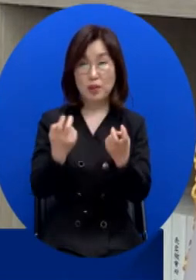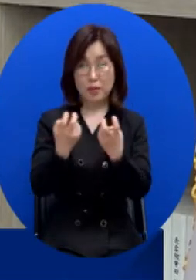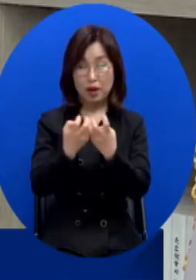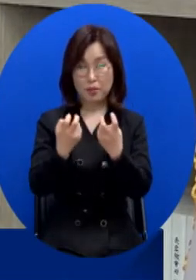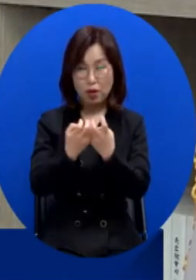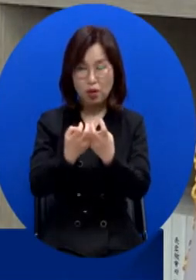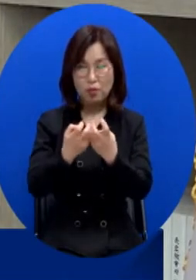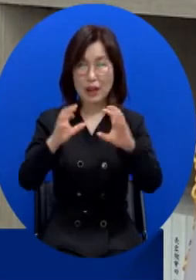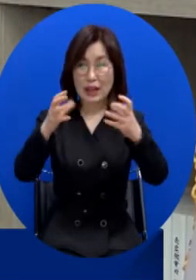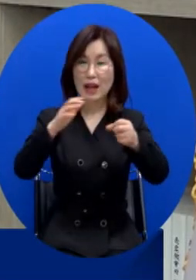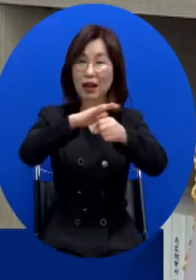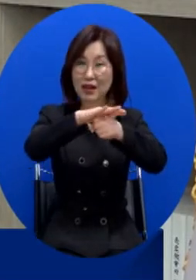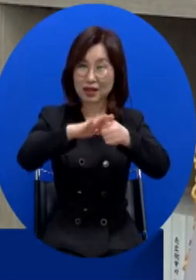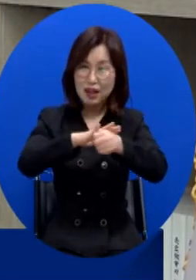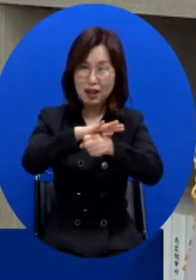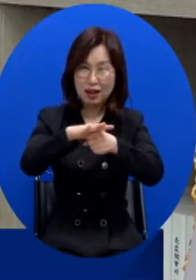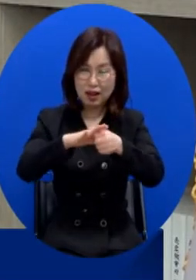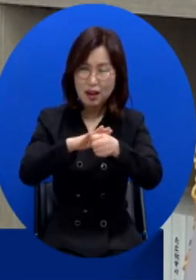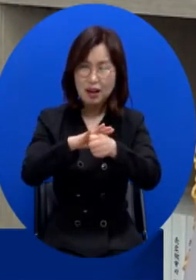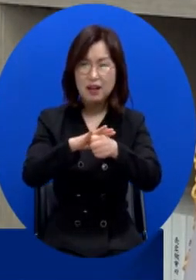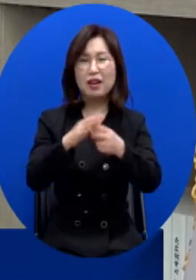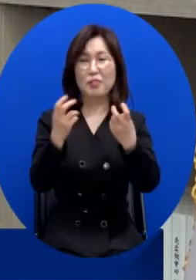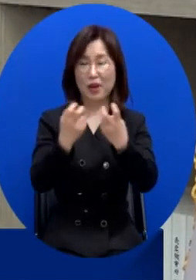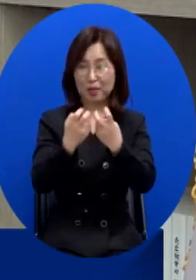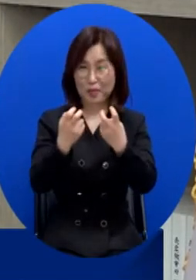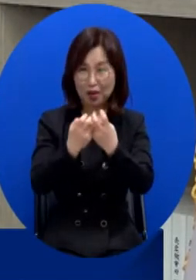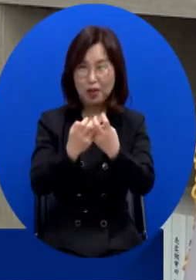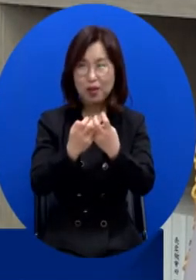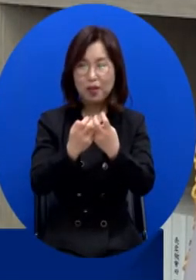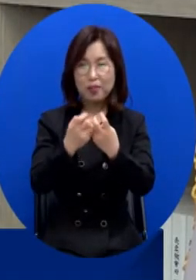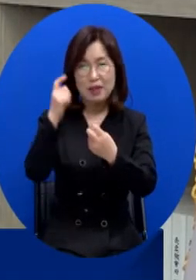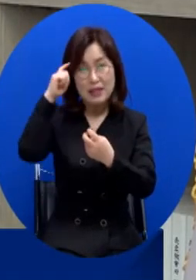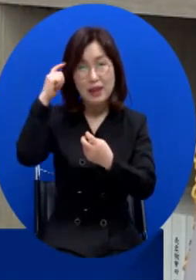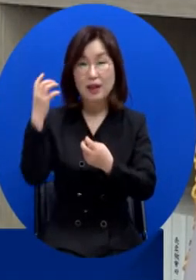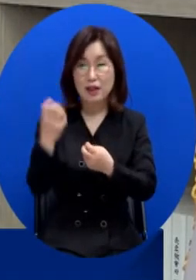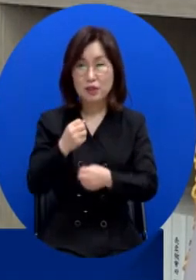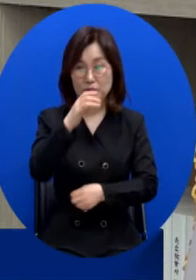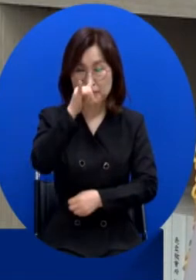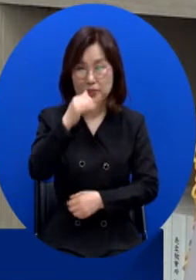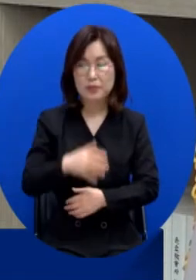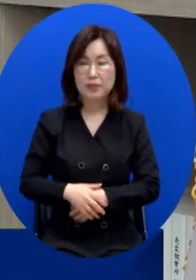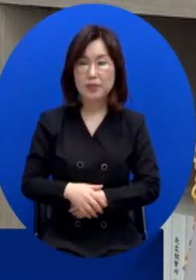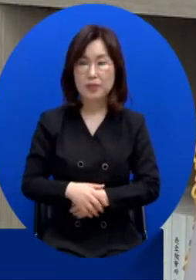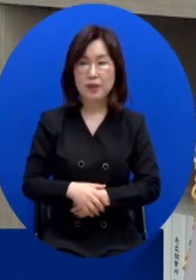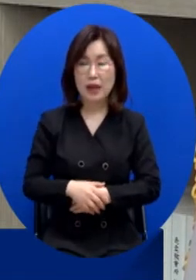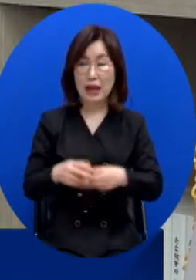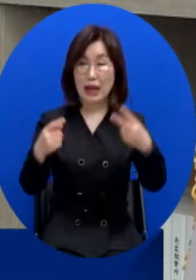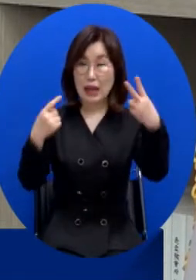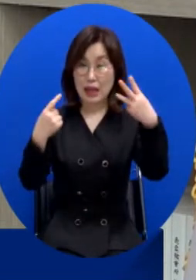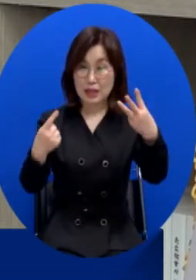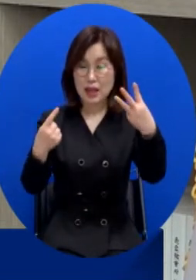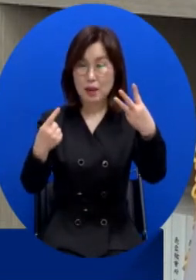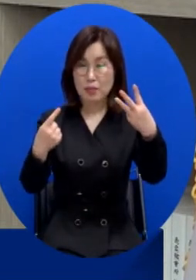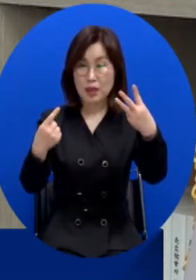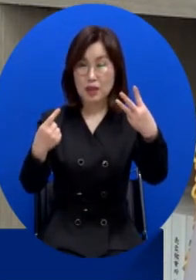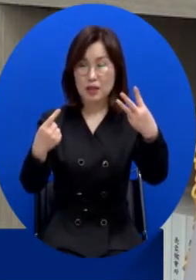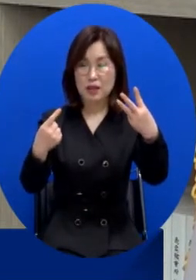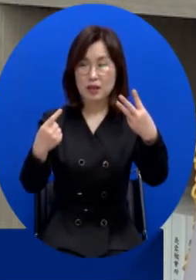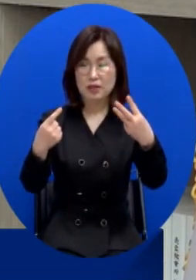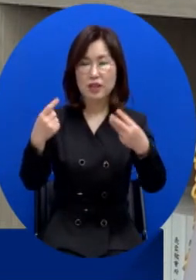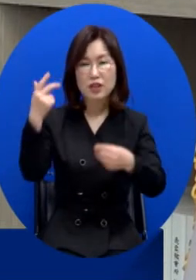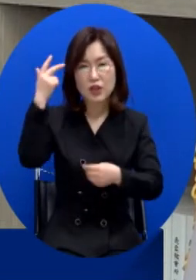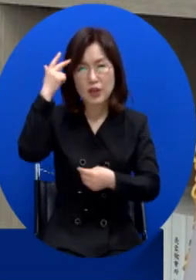것이 나라를 사랑하는 수단이라 이렇게 생각이 되어서 이 삼일절 운동 어